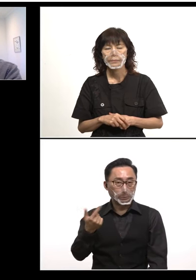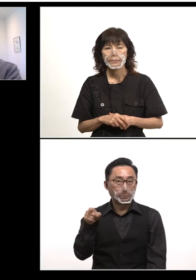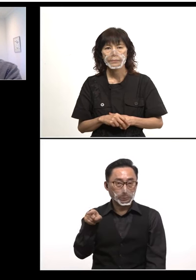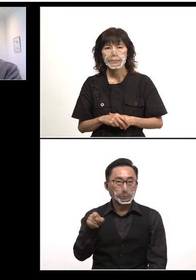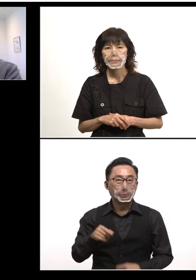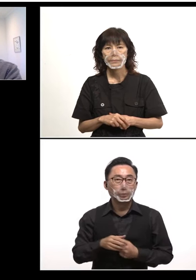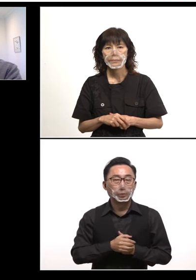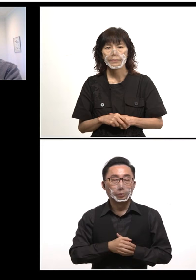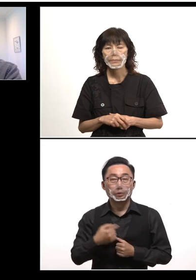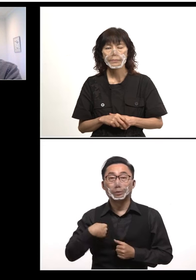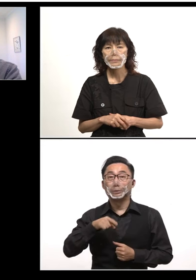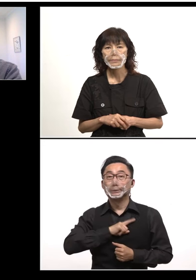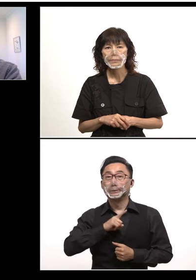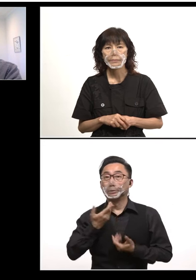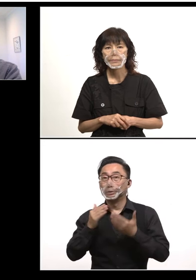啦。咁我覺得即係都係俾同學仔一個好好嘅經驗囉。咁而我哋自己學校